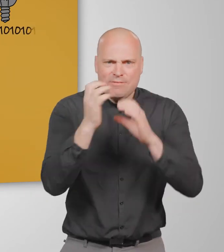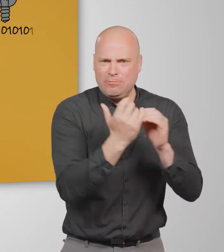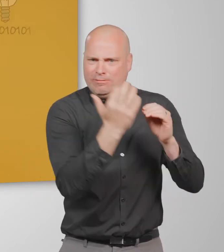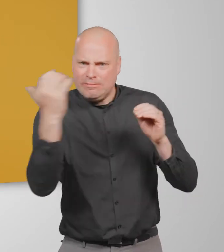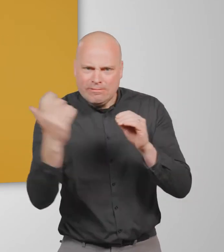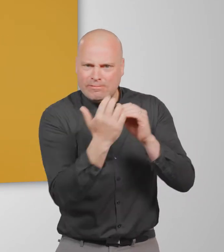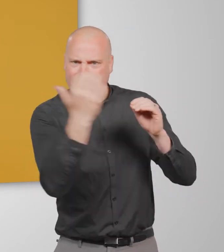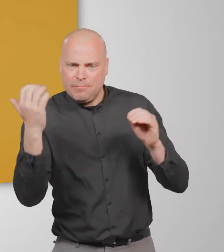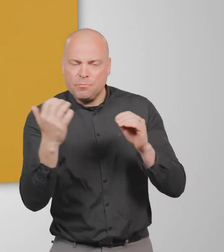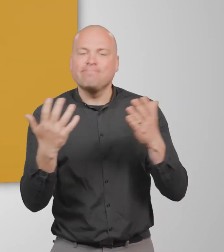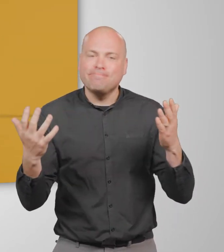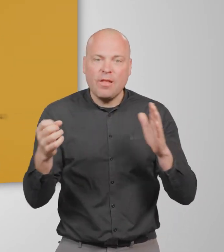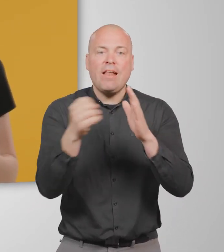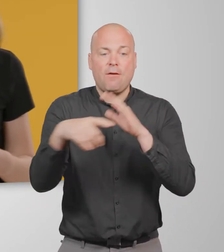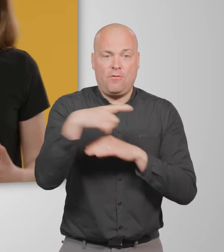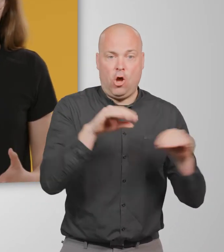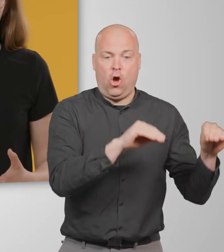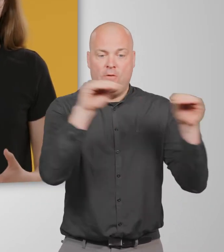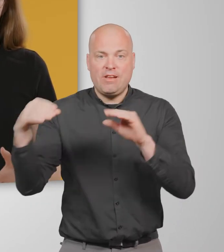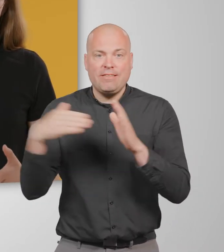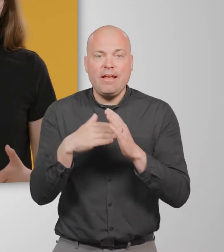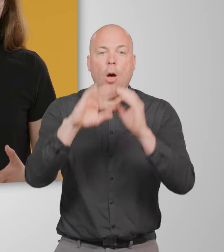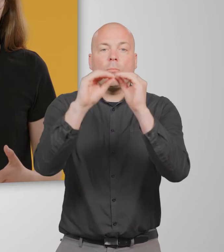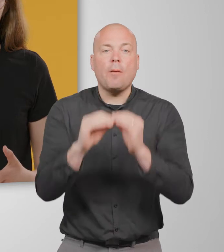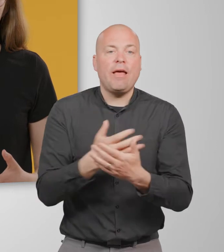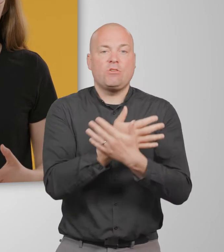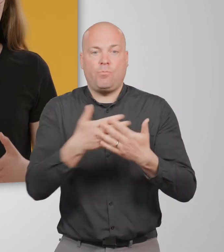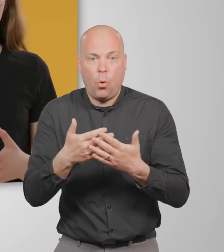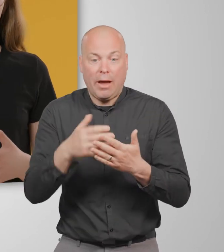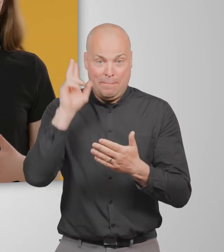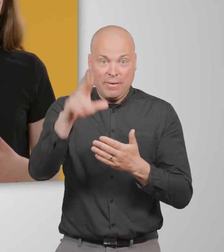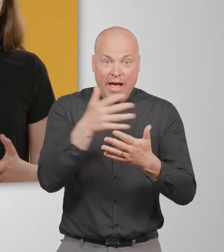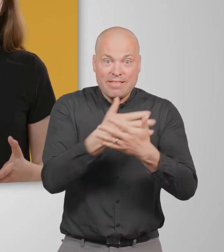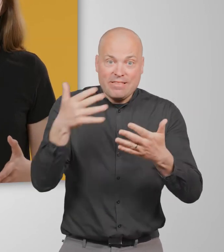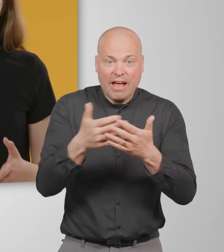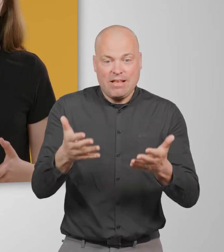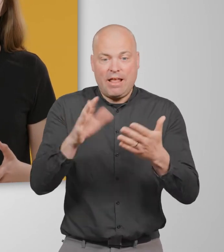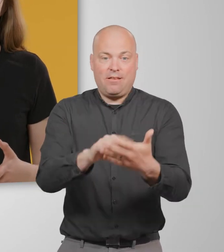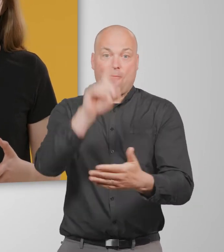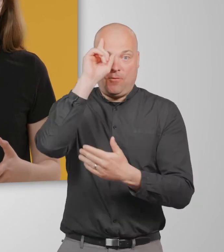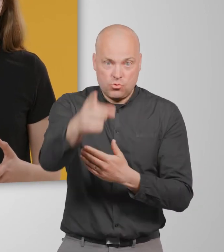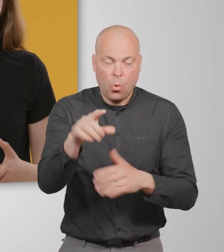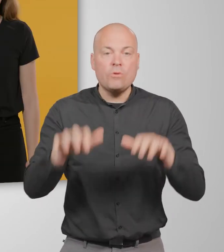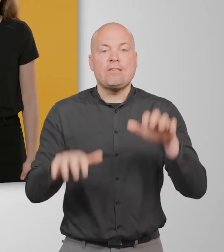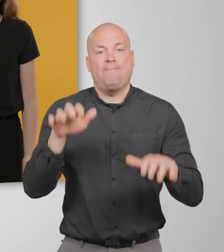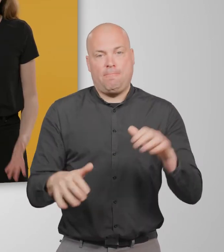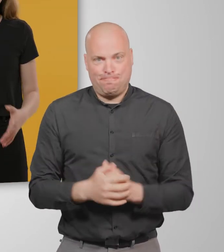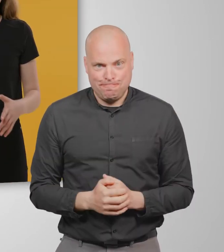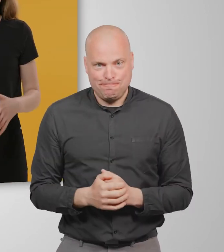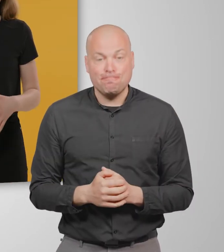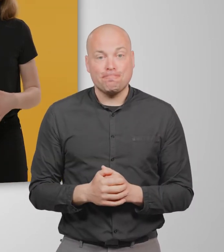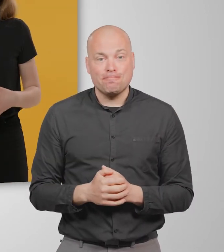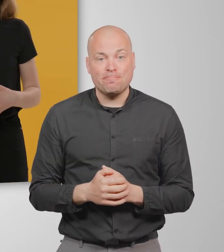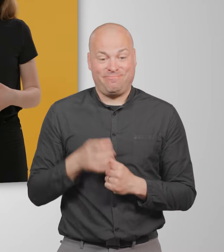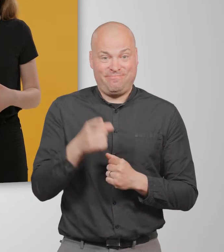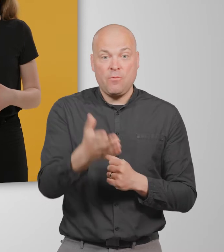av siffror. Därför har vi översatt dem till programmeringsspråk med text som vi lättare kan förstå och skriva. På